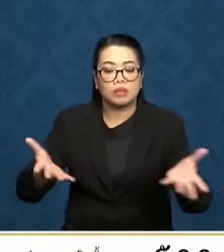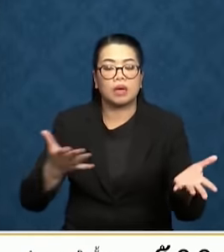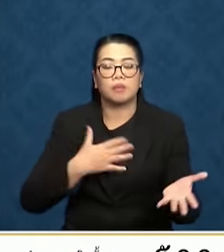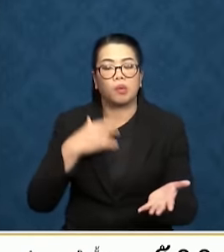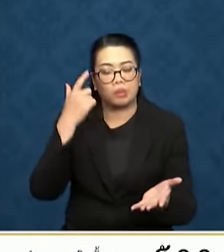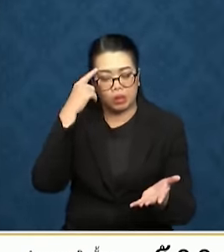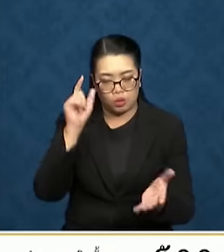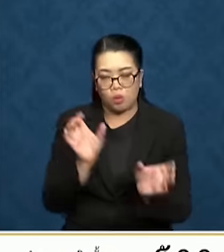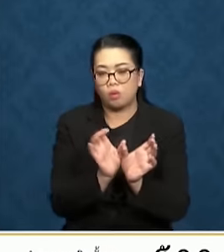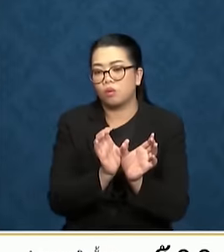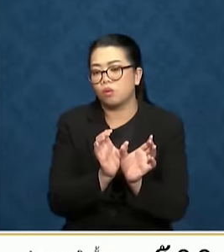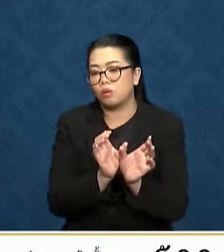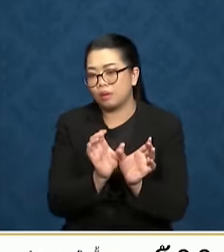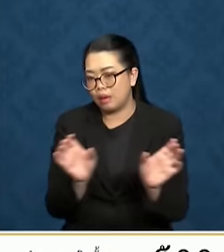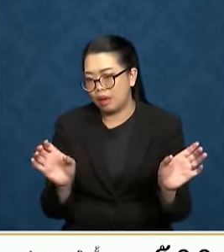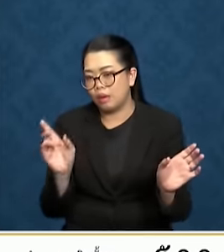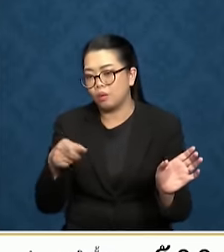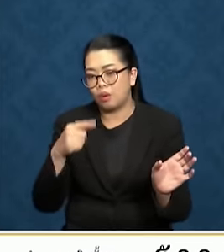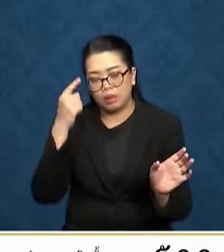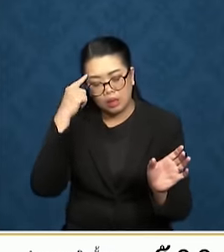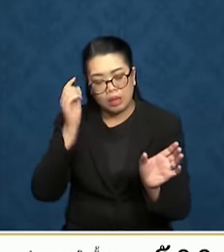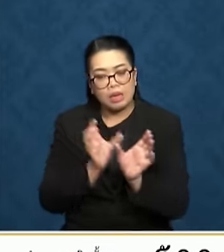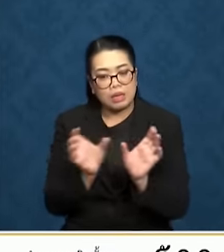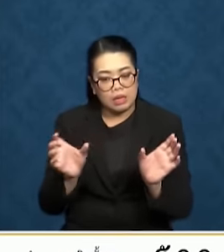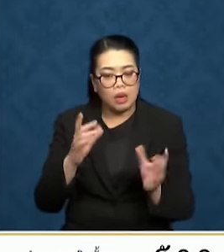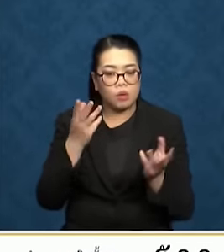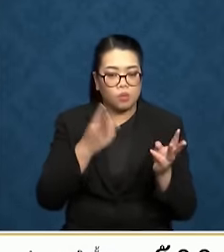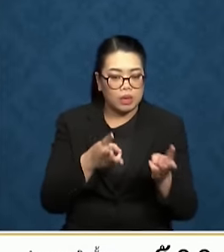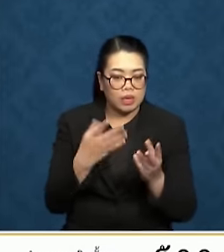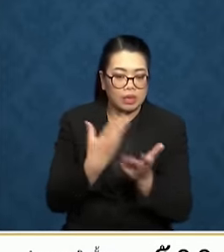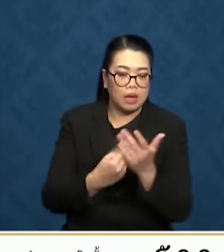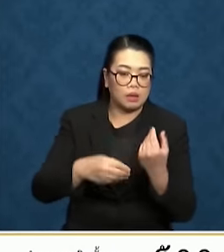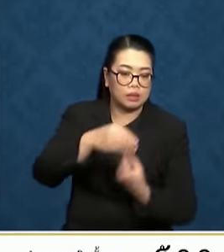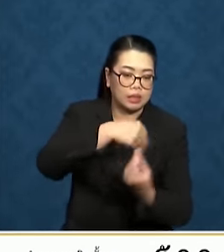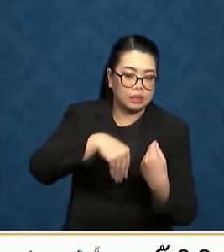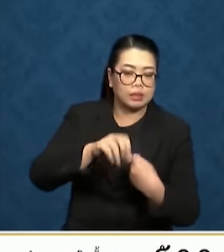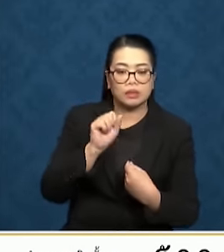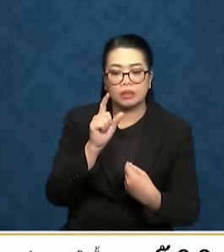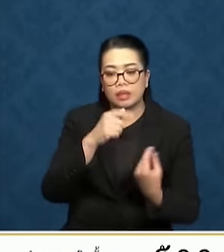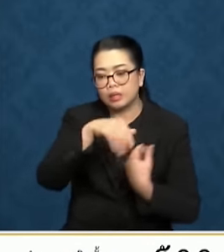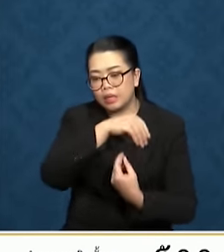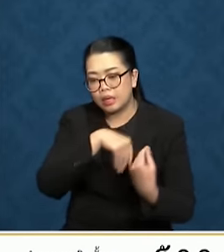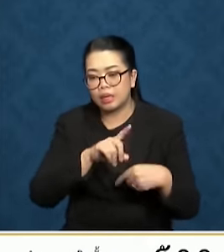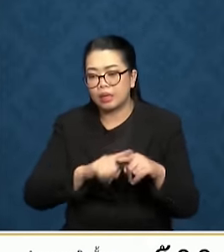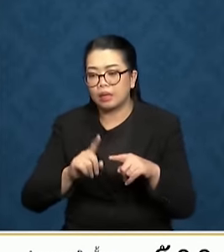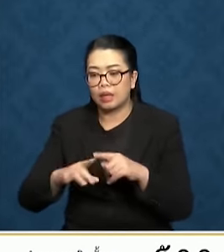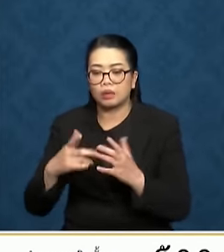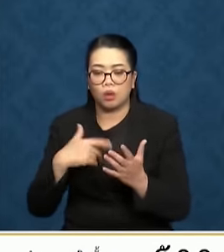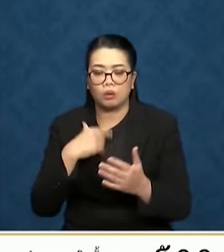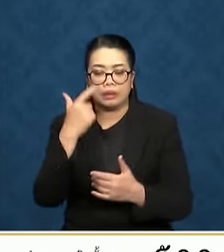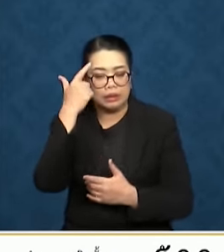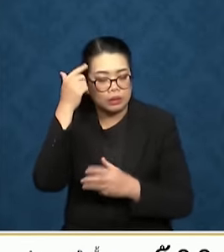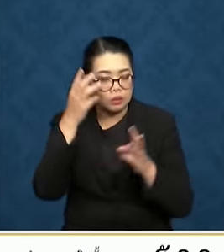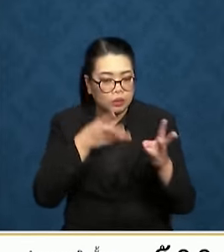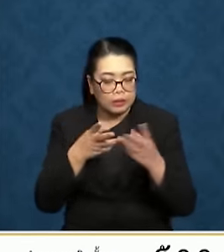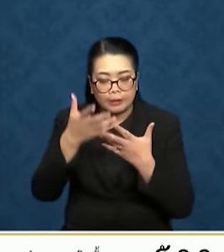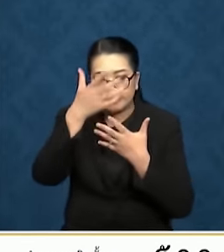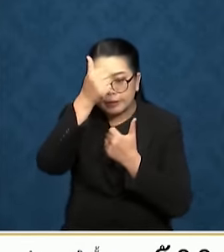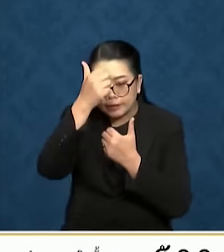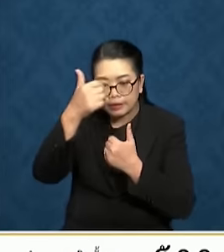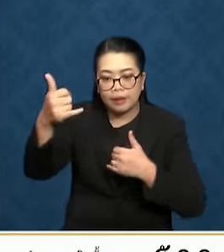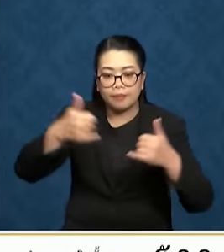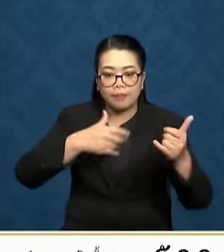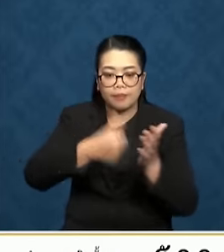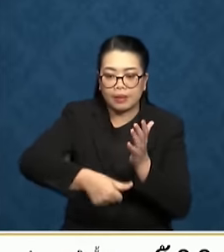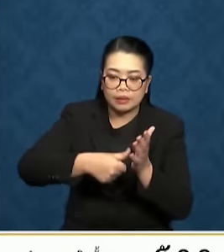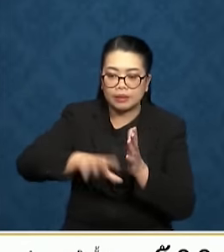คุณต้องแยกคิดครับมันก็คือการหาเอ่อกุศโลบายหาแรงจูงใจที่เอาคนเข้ามาภาษี